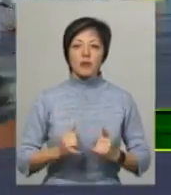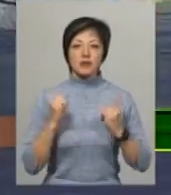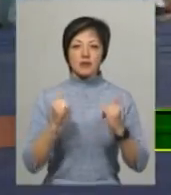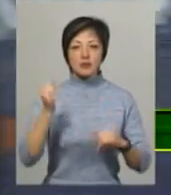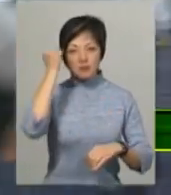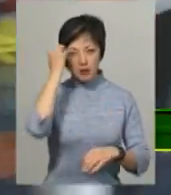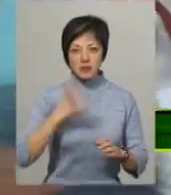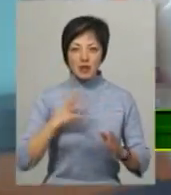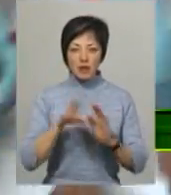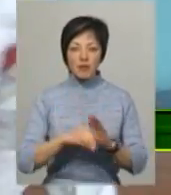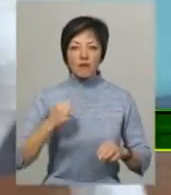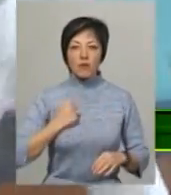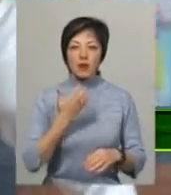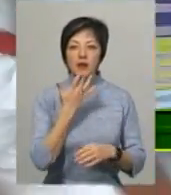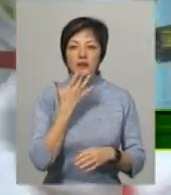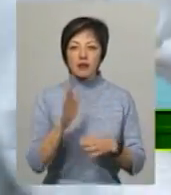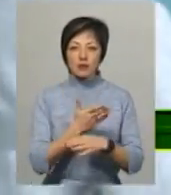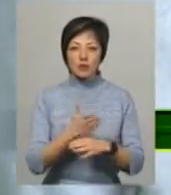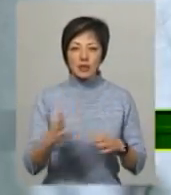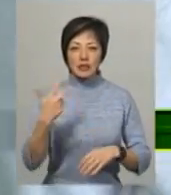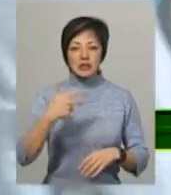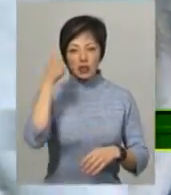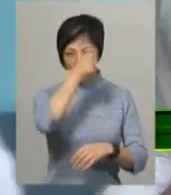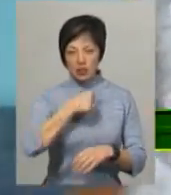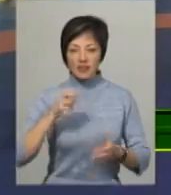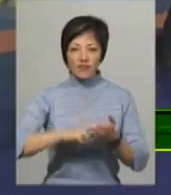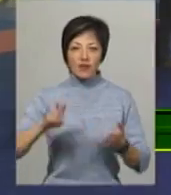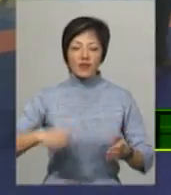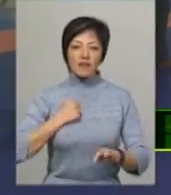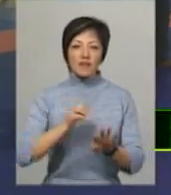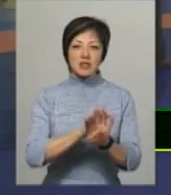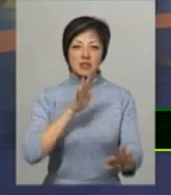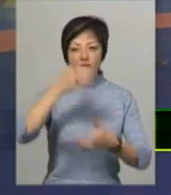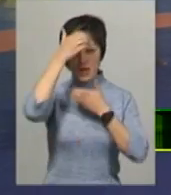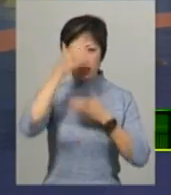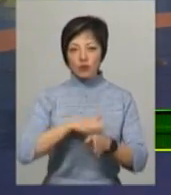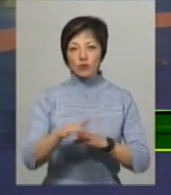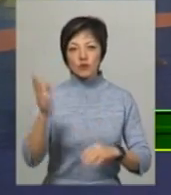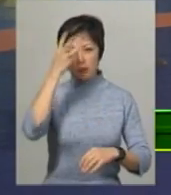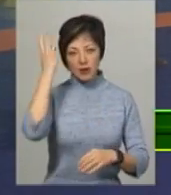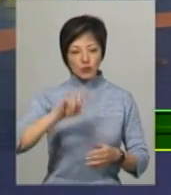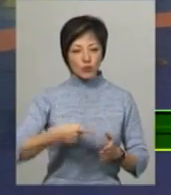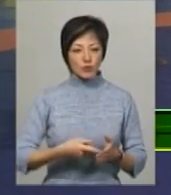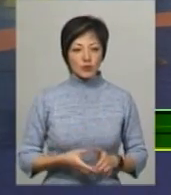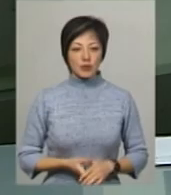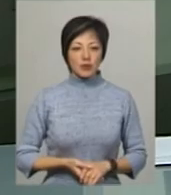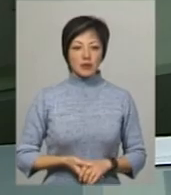присвячений пам'яті загиблим воїнам-інтернаціоналістам та 30-й річниці виведення військ з Афганістану, відбувся у Хмельницькому.